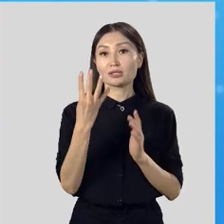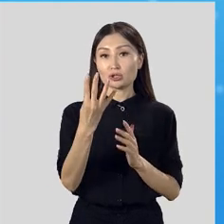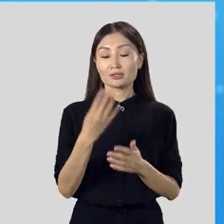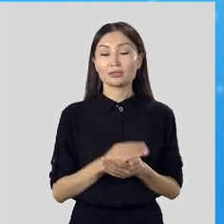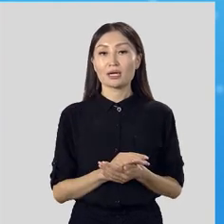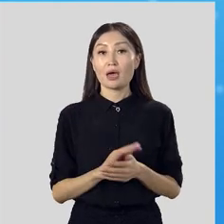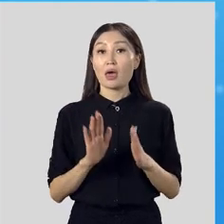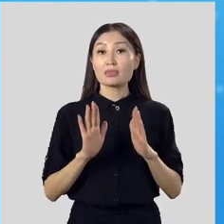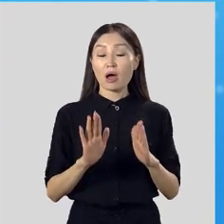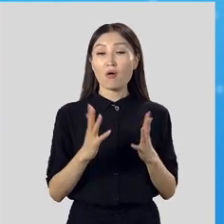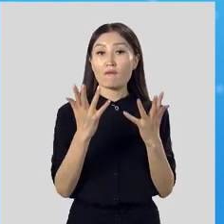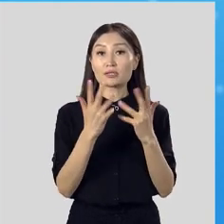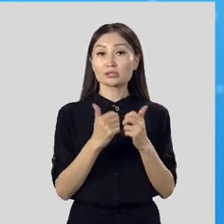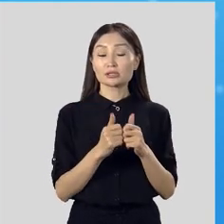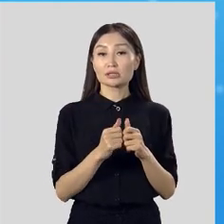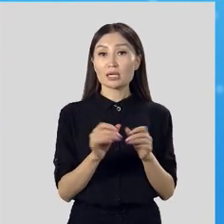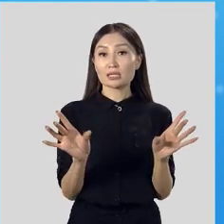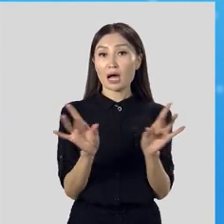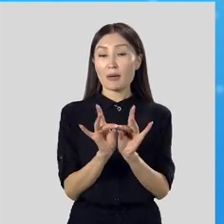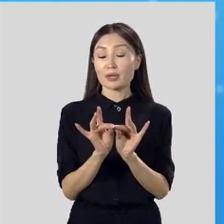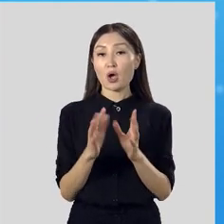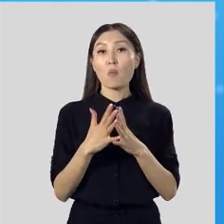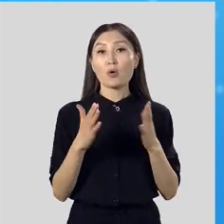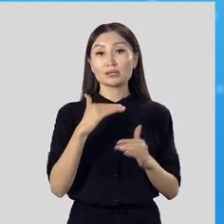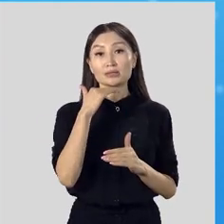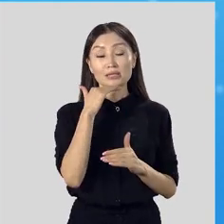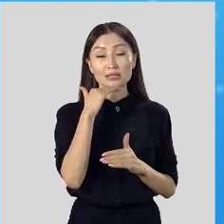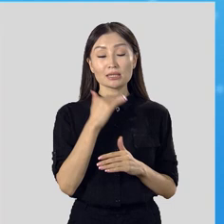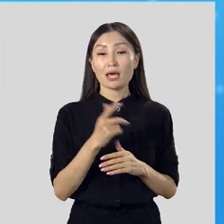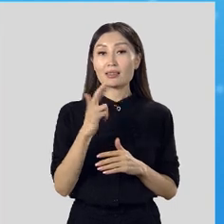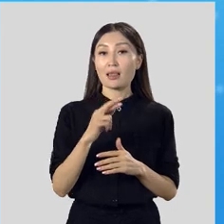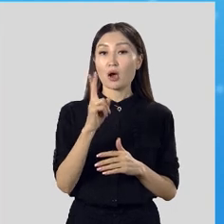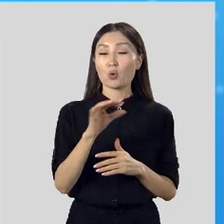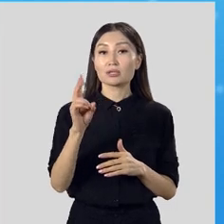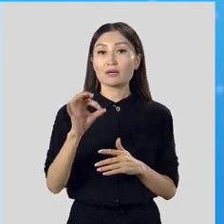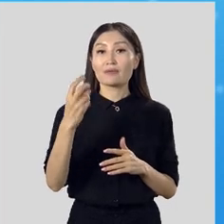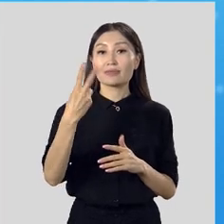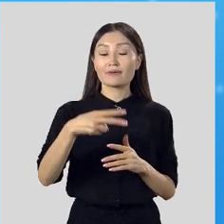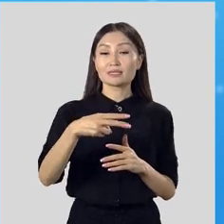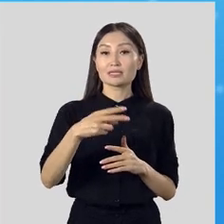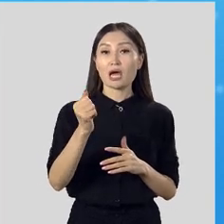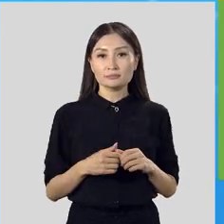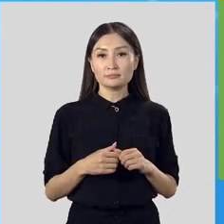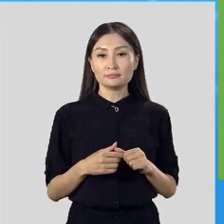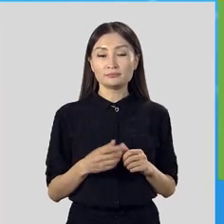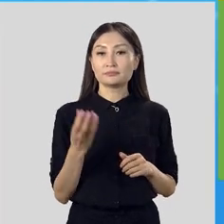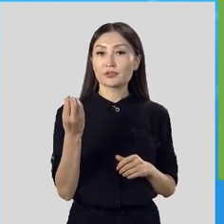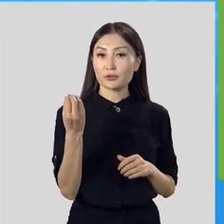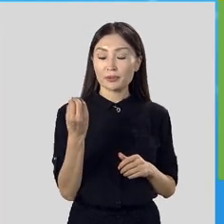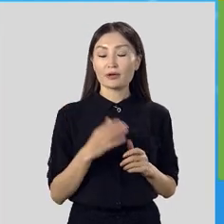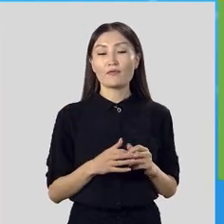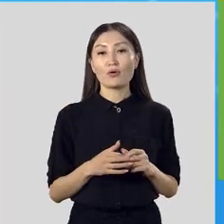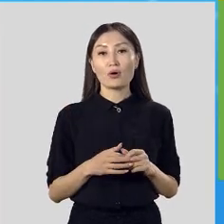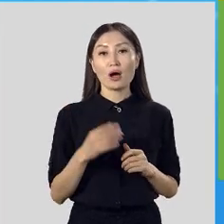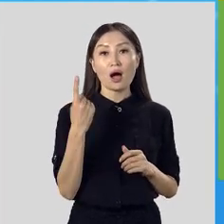64. Такого числа комбинаций более чем достаточно для кодирования 20 аминокислот. Кроме